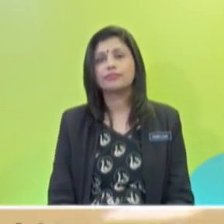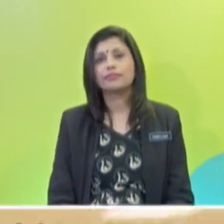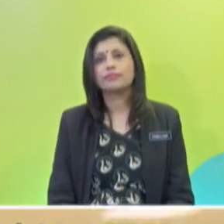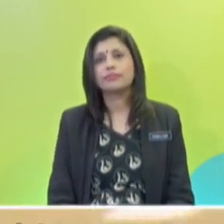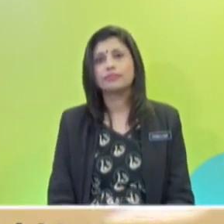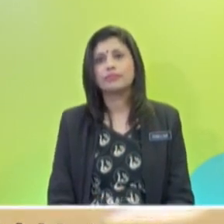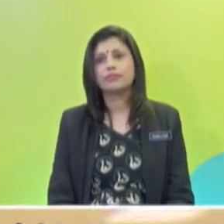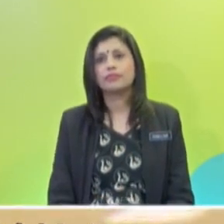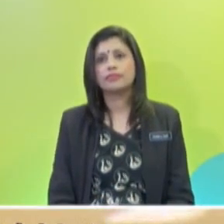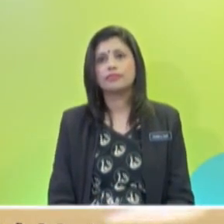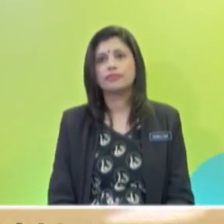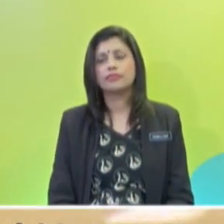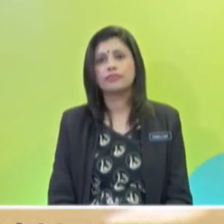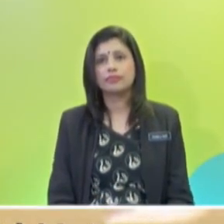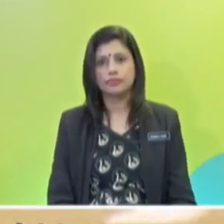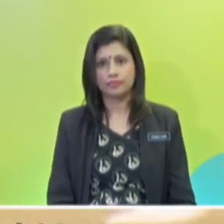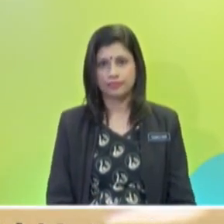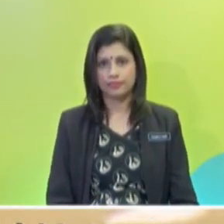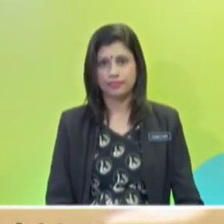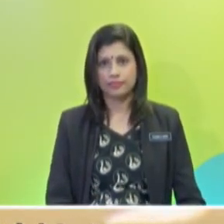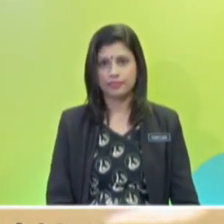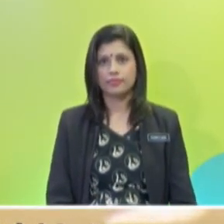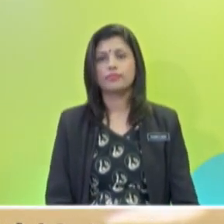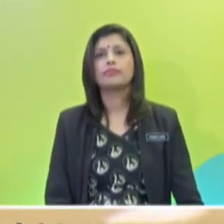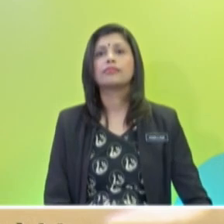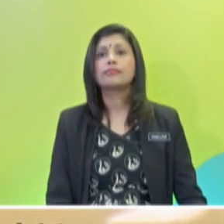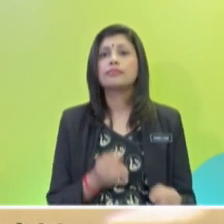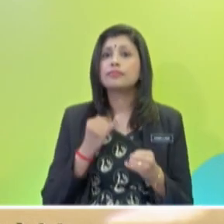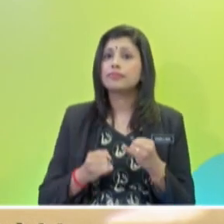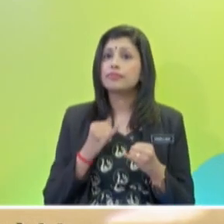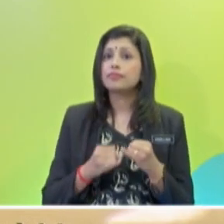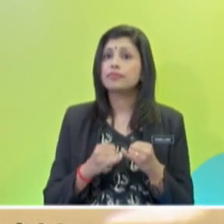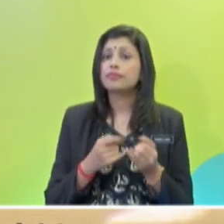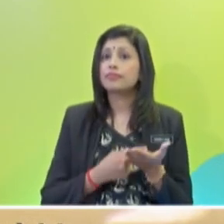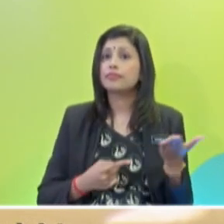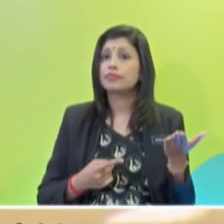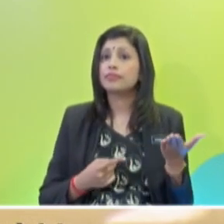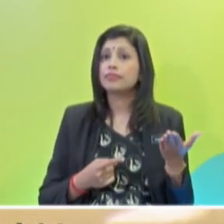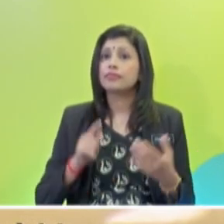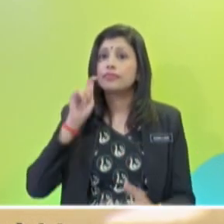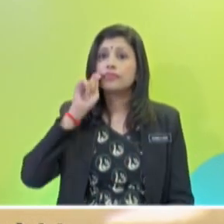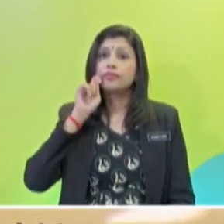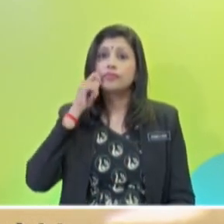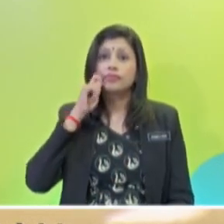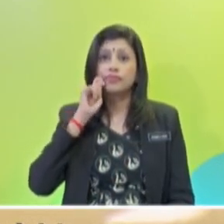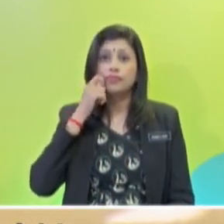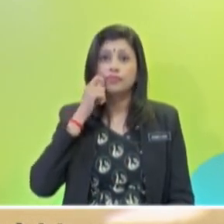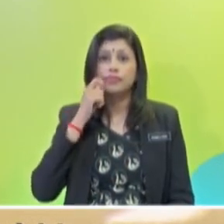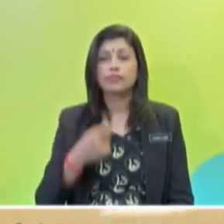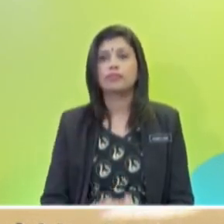ulam pun sedap. Cicahkan sambal belacan. Akhir sekali. Semestinya adalah